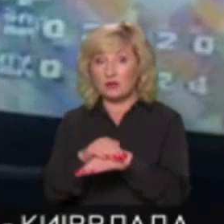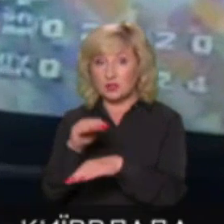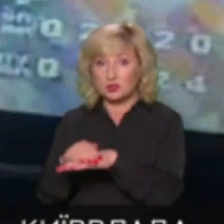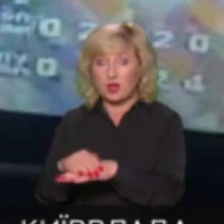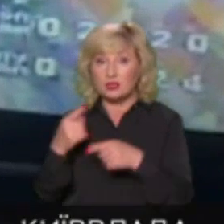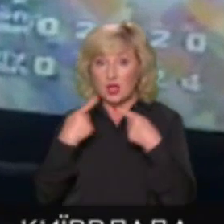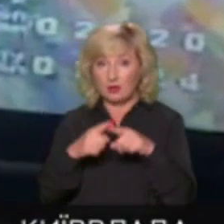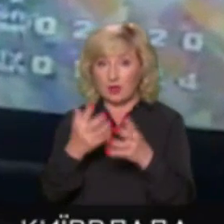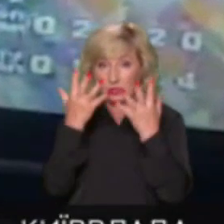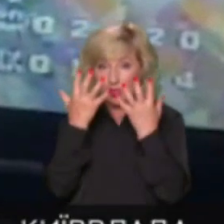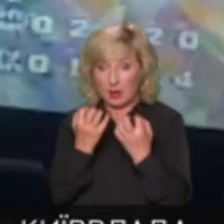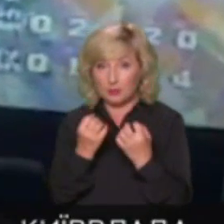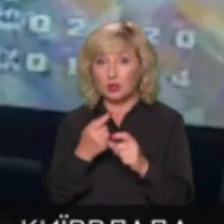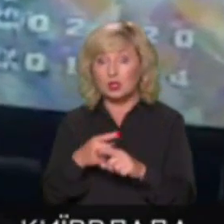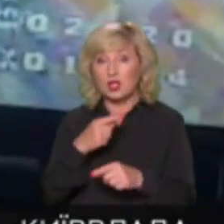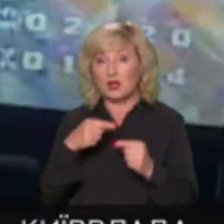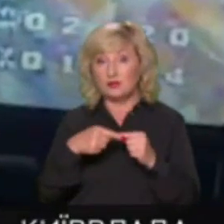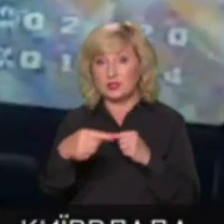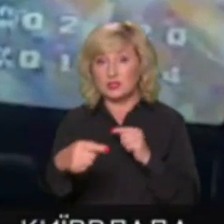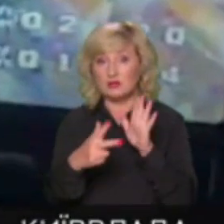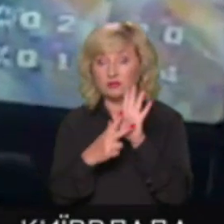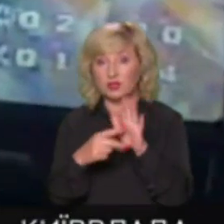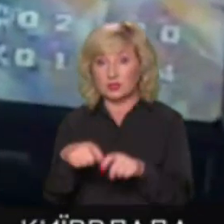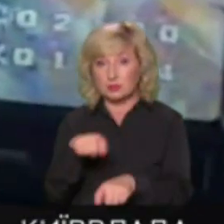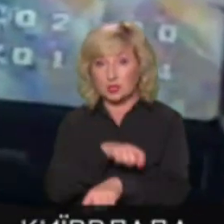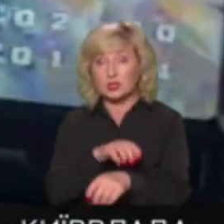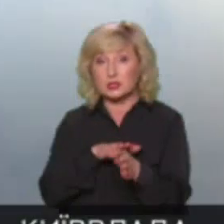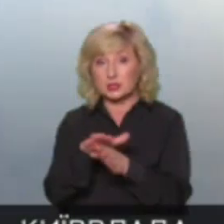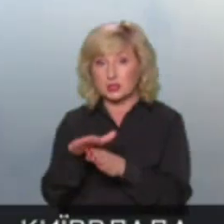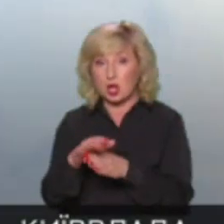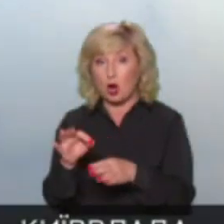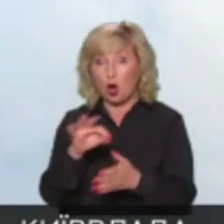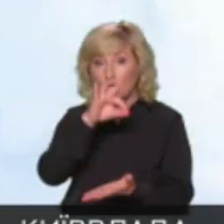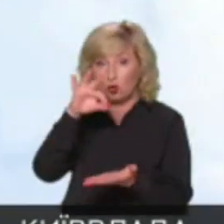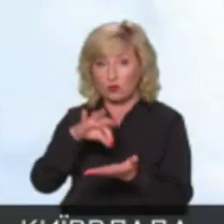в темну пору доби на відстані до 8 кілометрів та здійснювати коригування вогню.